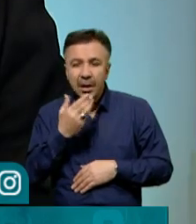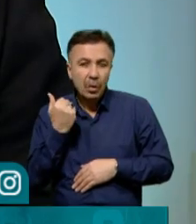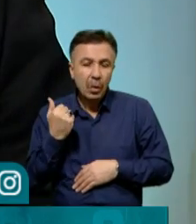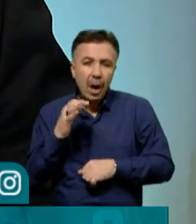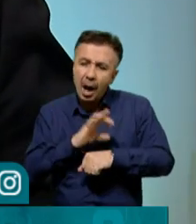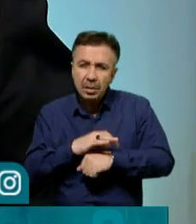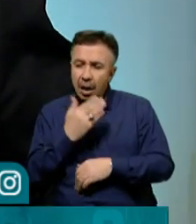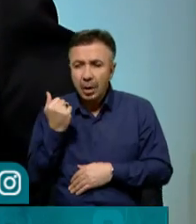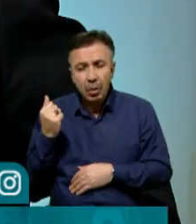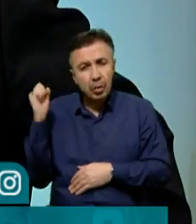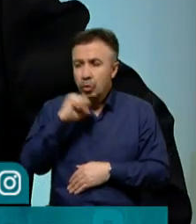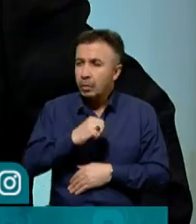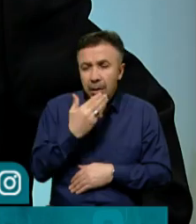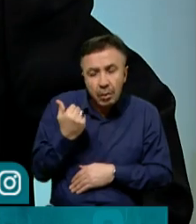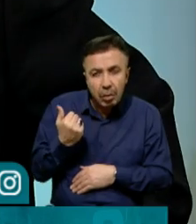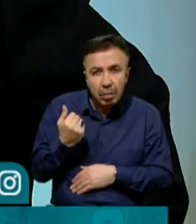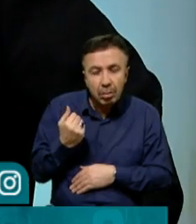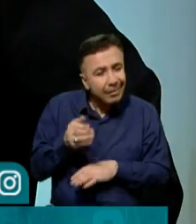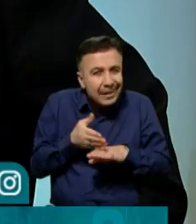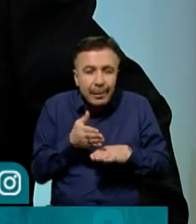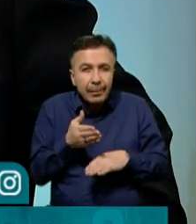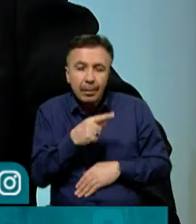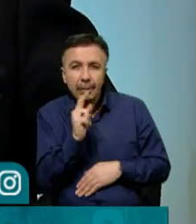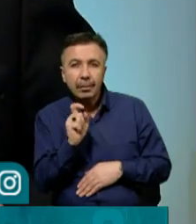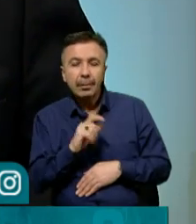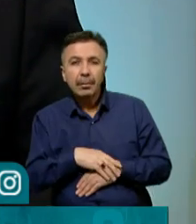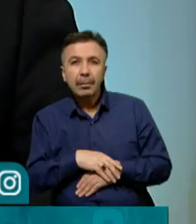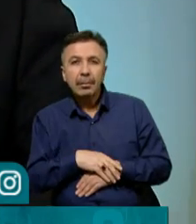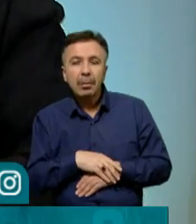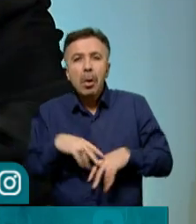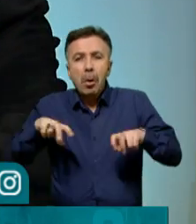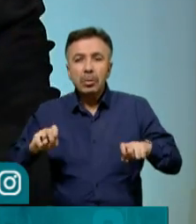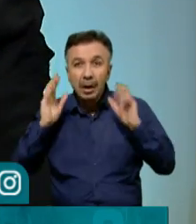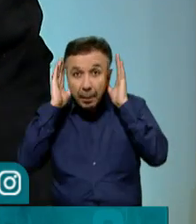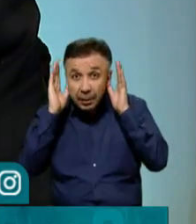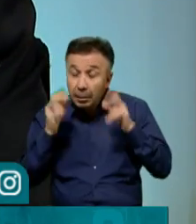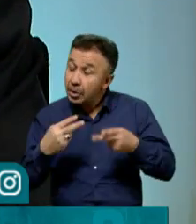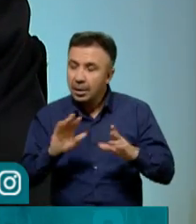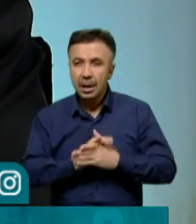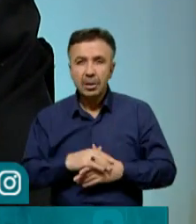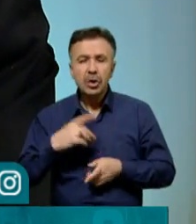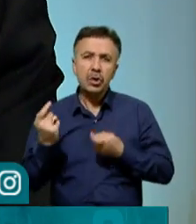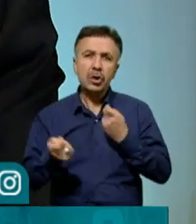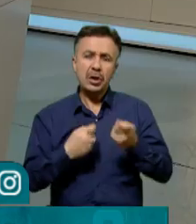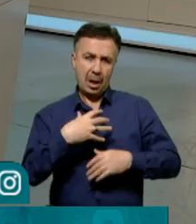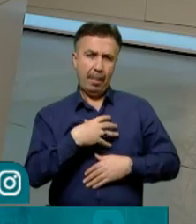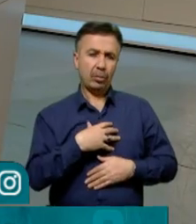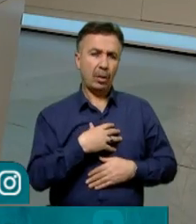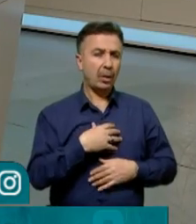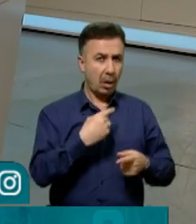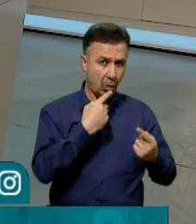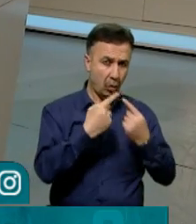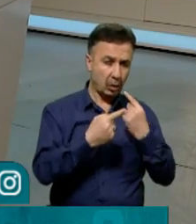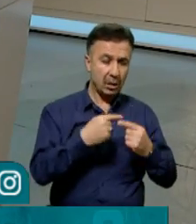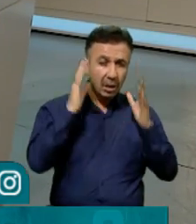ne de başka bir şey vardır. O halde oturarak namaz kılmak böyle caiz değildir. İş yeriyle konuşacak ve namaz